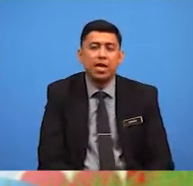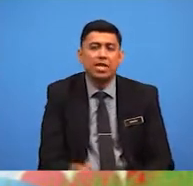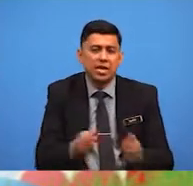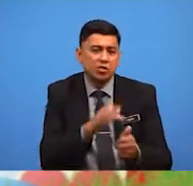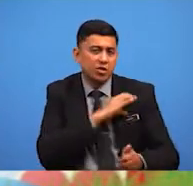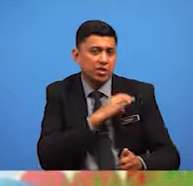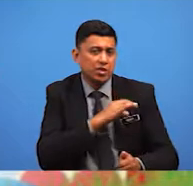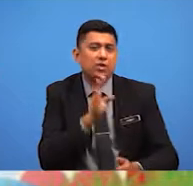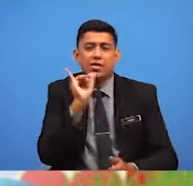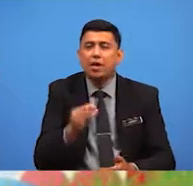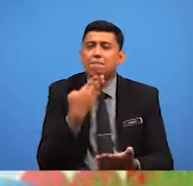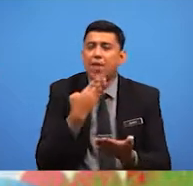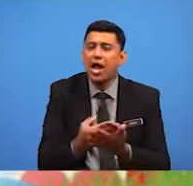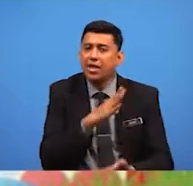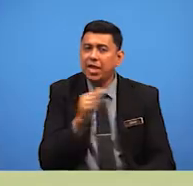baik dan terpuji.